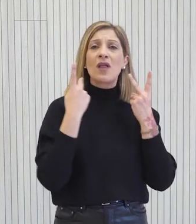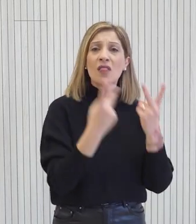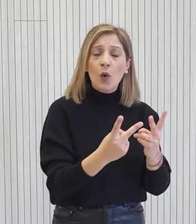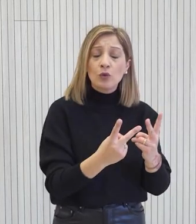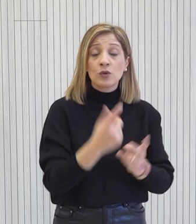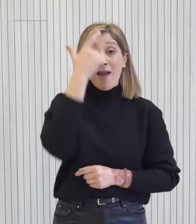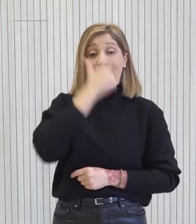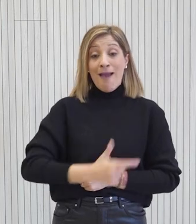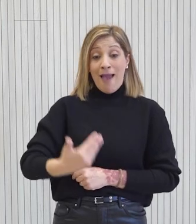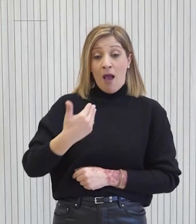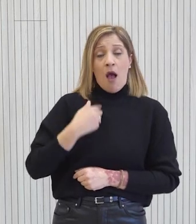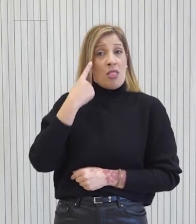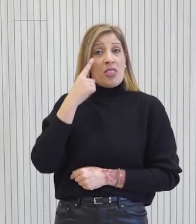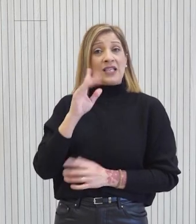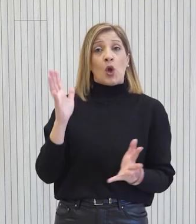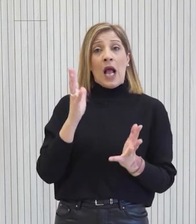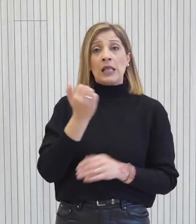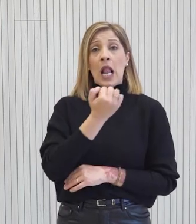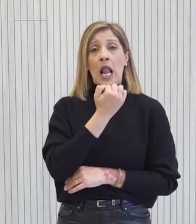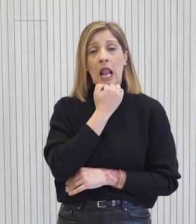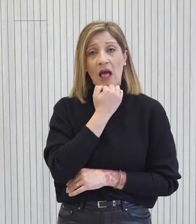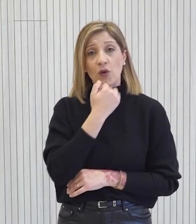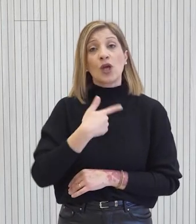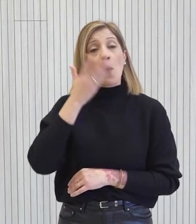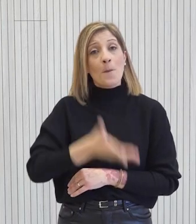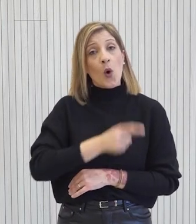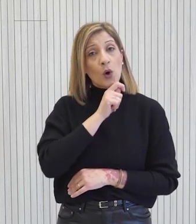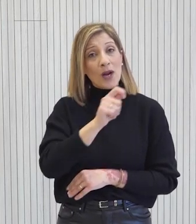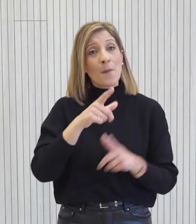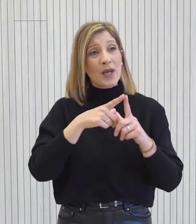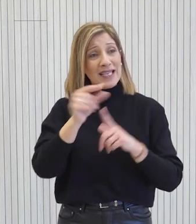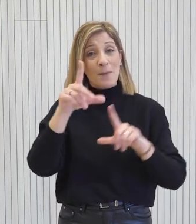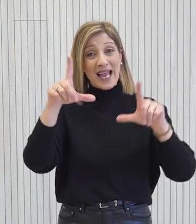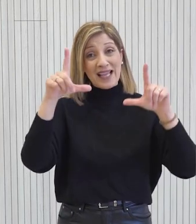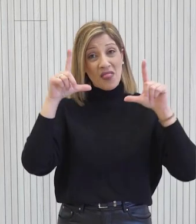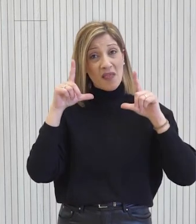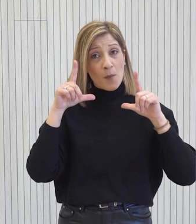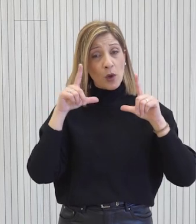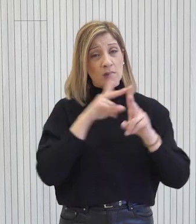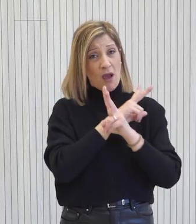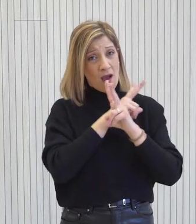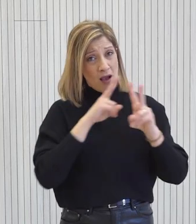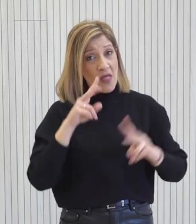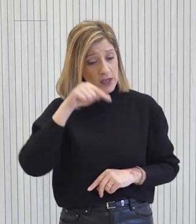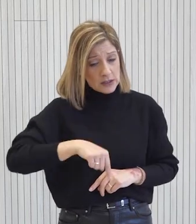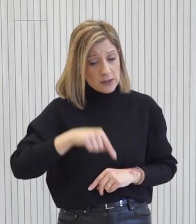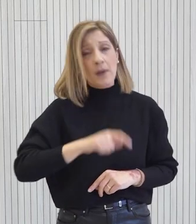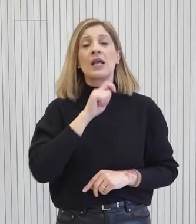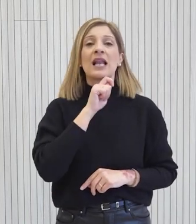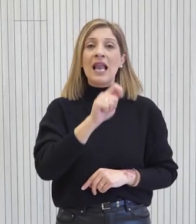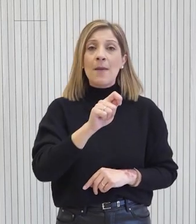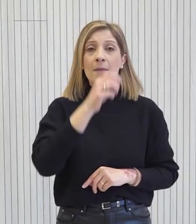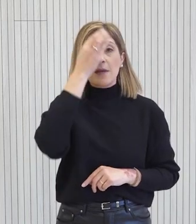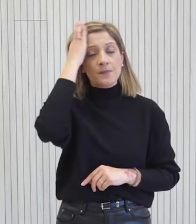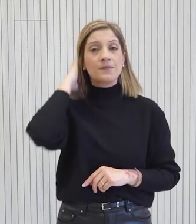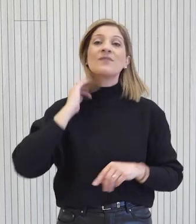γνωρίζω αν πήγε κάτι λάθος. Εκείνο που μπορώ να σας πω είναι ότι η Κυπριακή Δημοκρατία, και αυτό είναι ακόμη πιο σαφές σήμερα που μιλάμε,